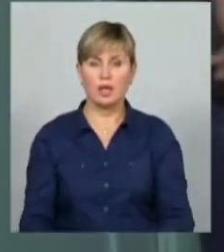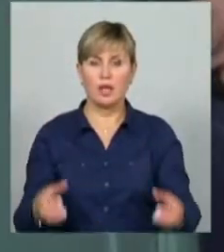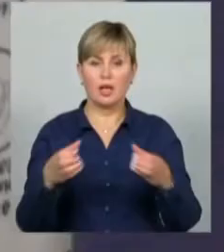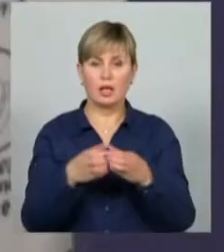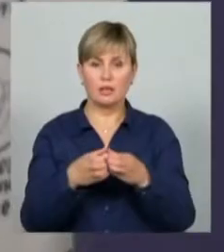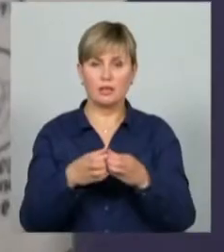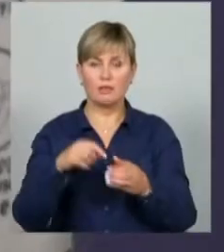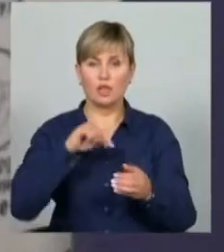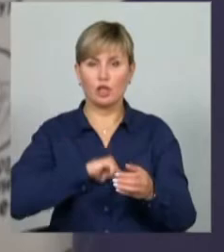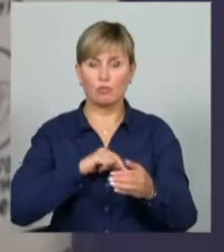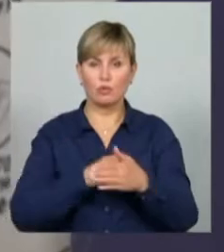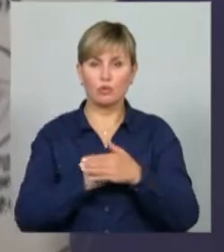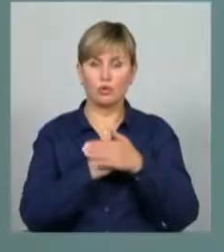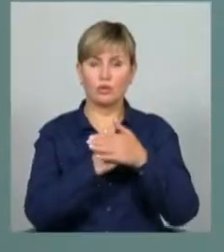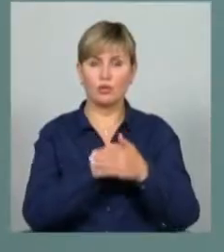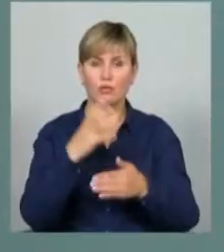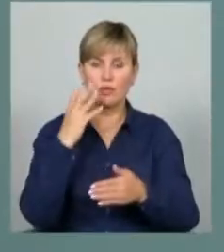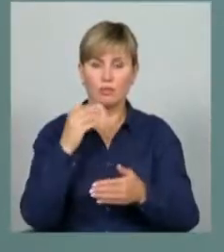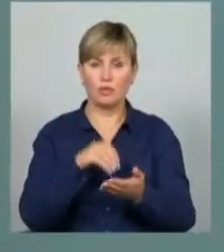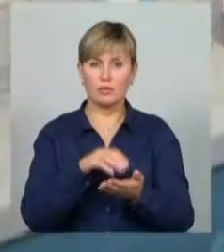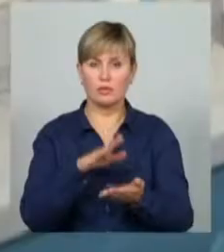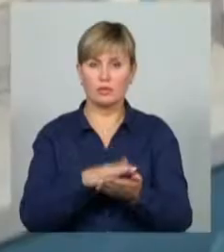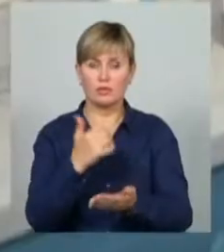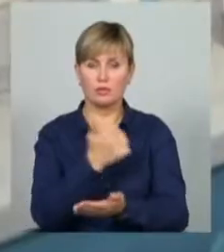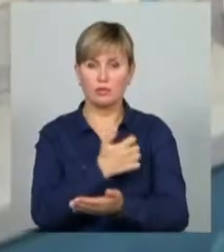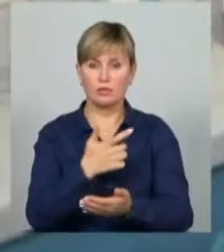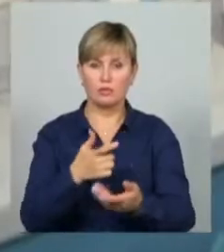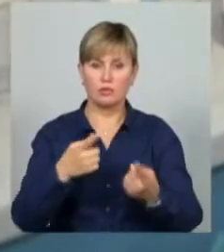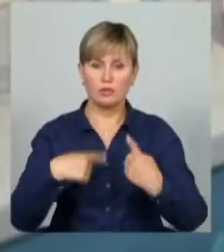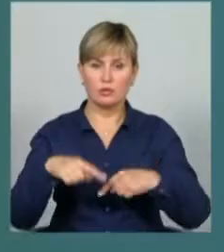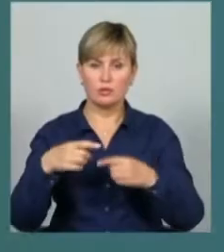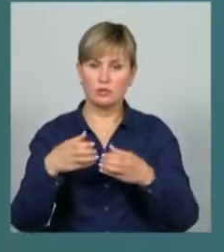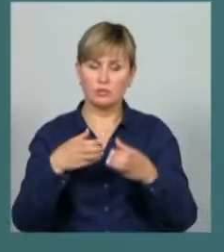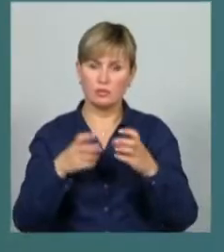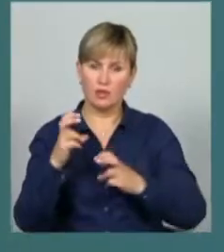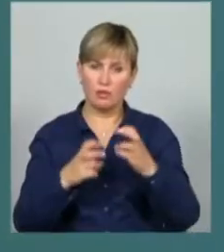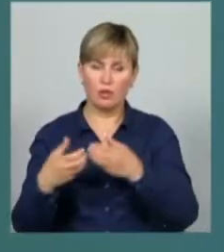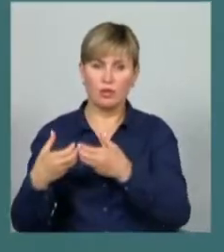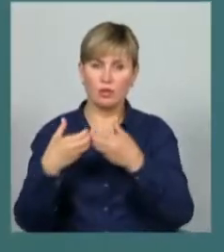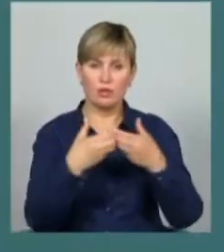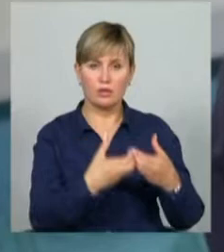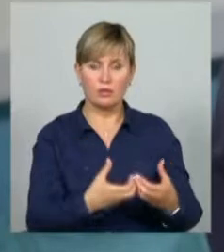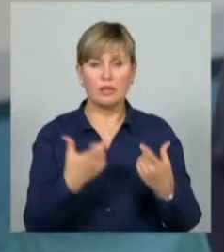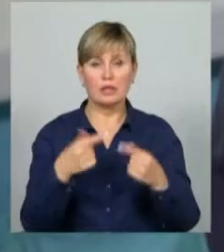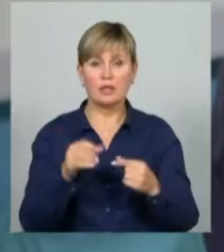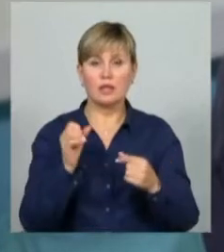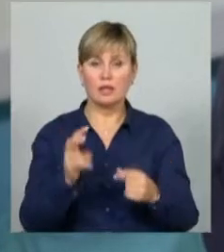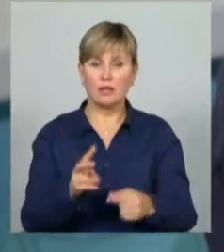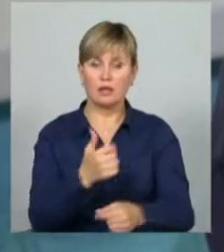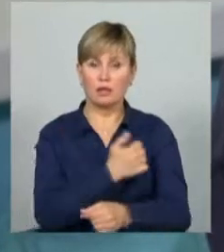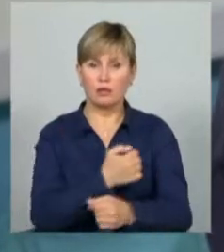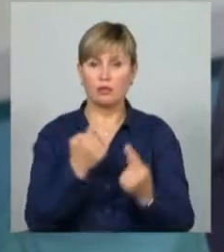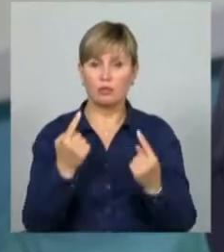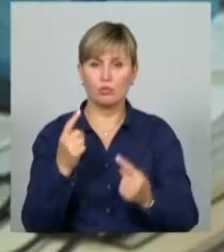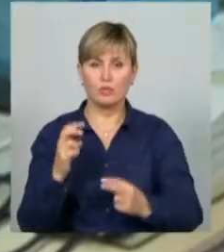Коллективный иммунитет. В Алматы на вакцинацию записываются целые предприятия. Где и как ставят прививки от коронавируса работникам